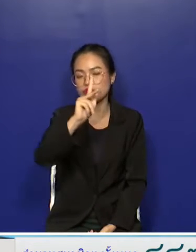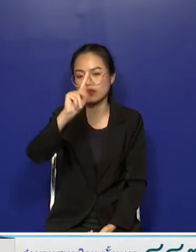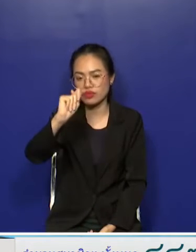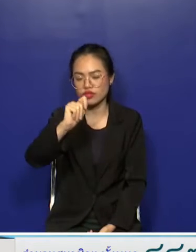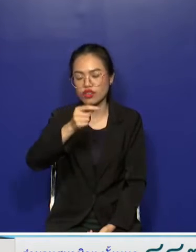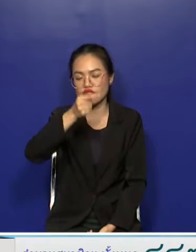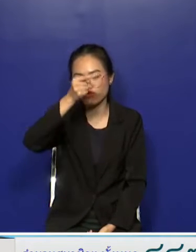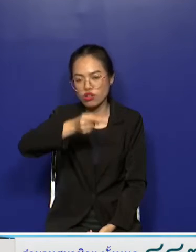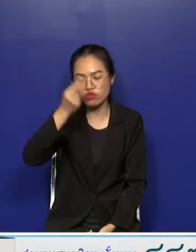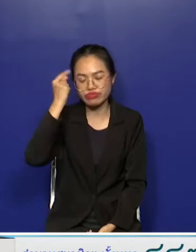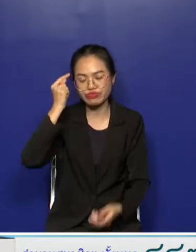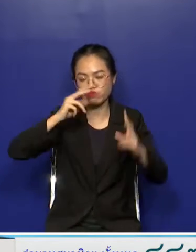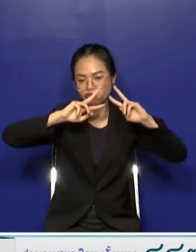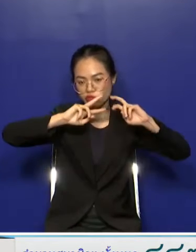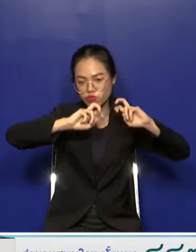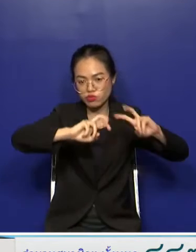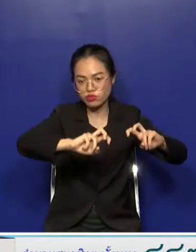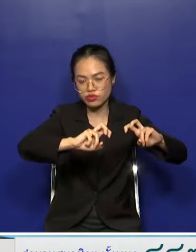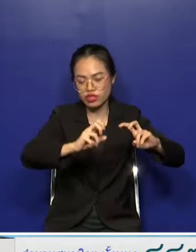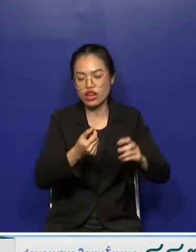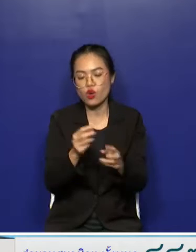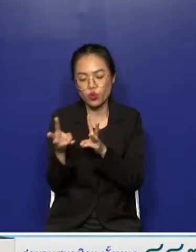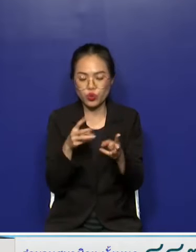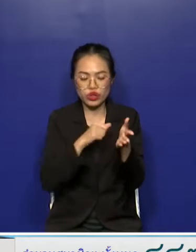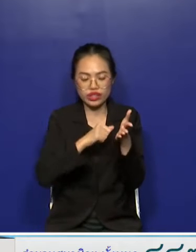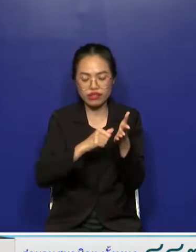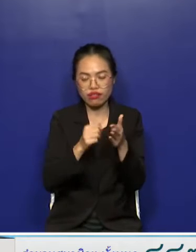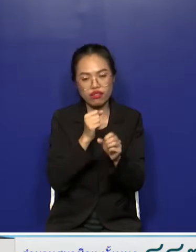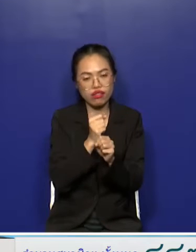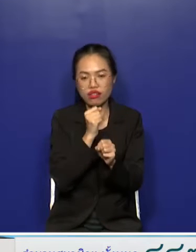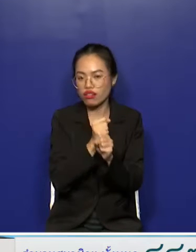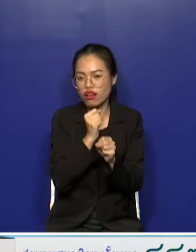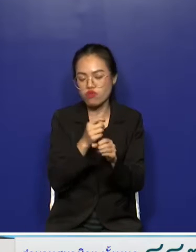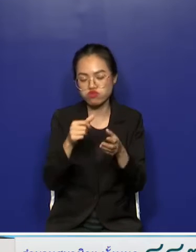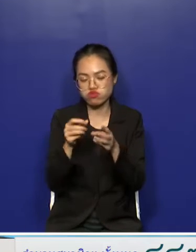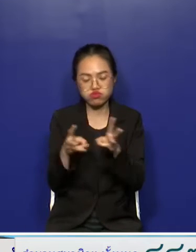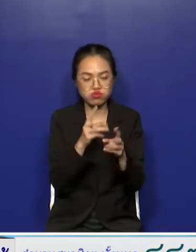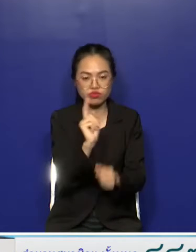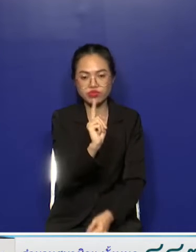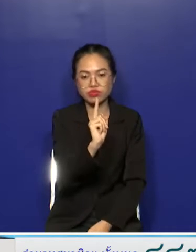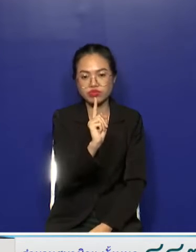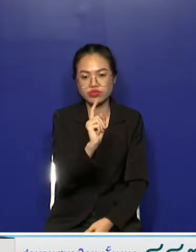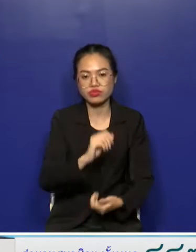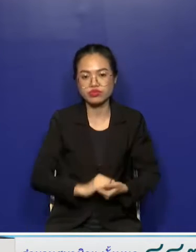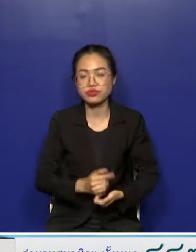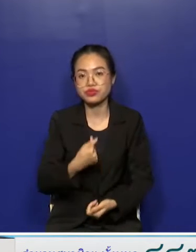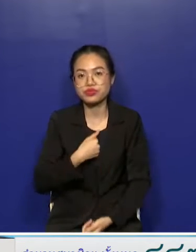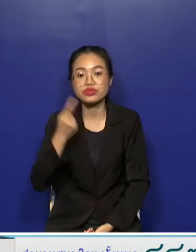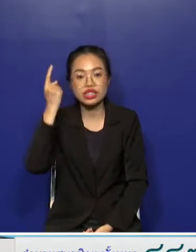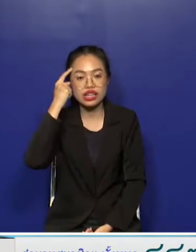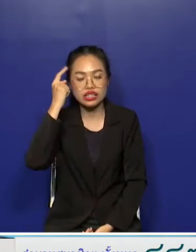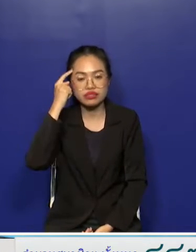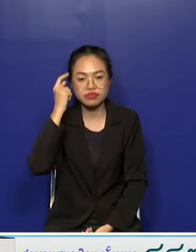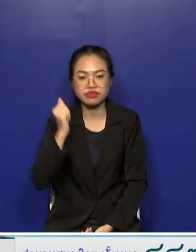ืกตงต้คิดให้มากนะครธรมทานว่าธั่นจะแก้ป JUSTหาไร่ผมคนยอดกฟรีัธรมทานนะครับผมคิดตัวเร็กง่าย